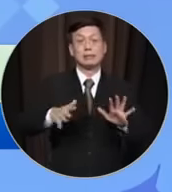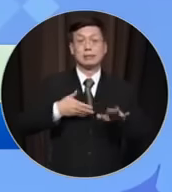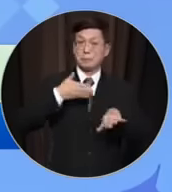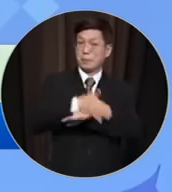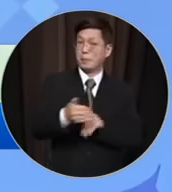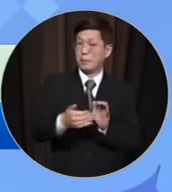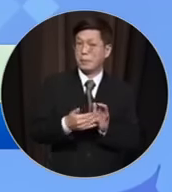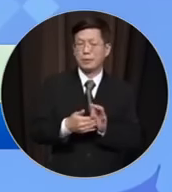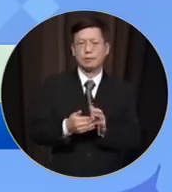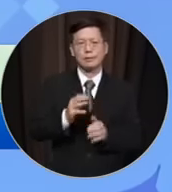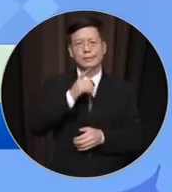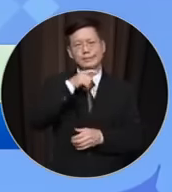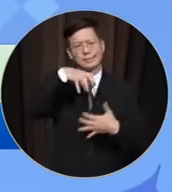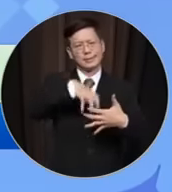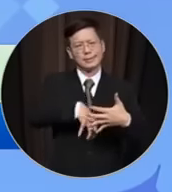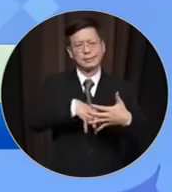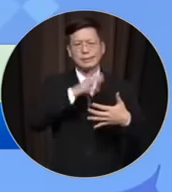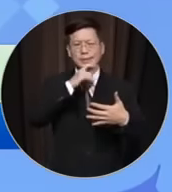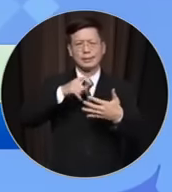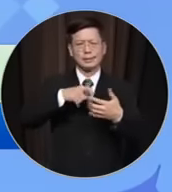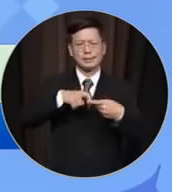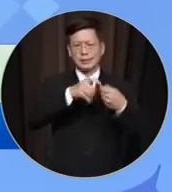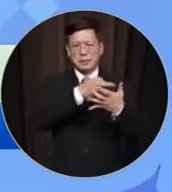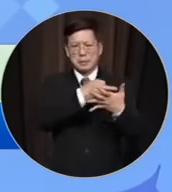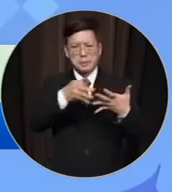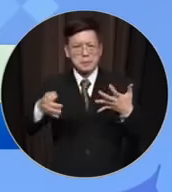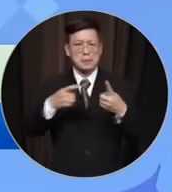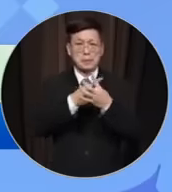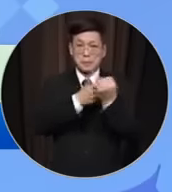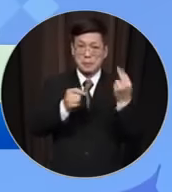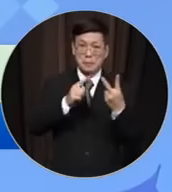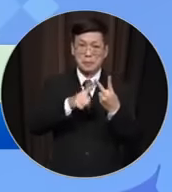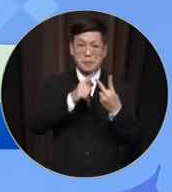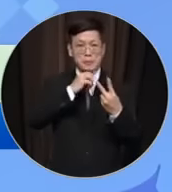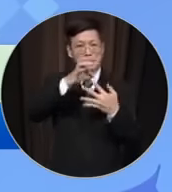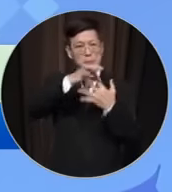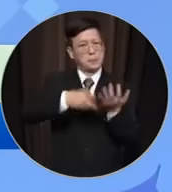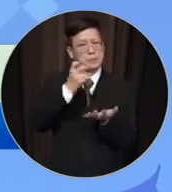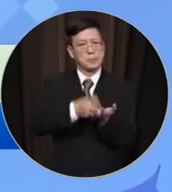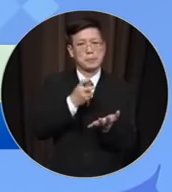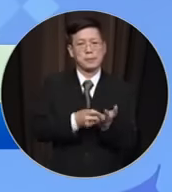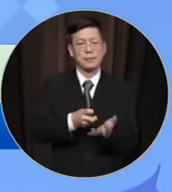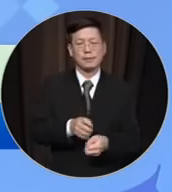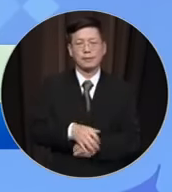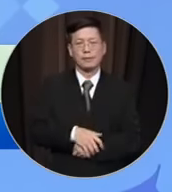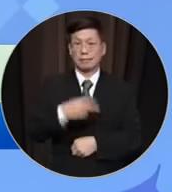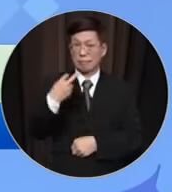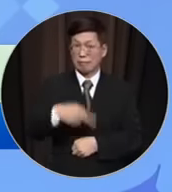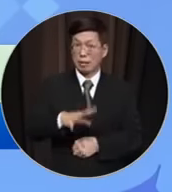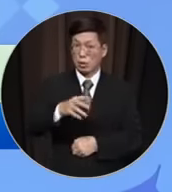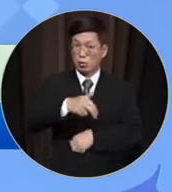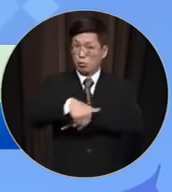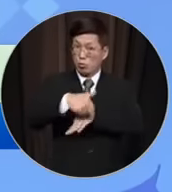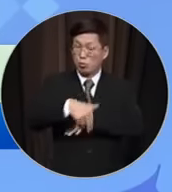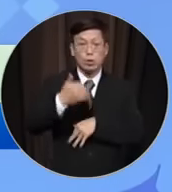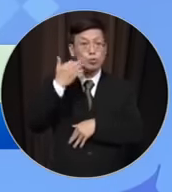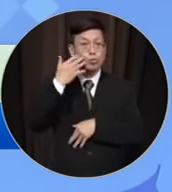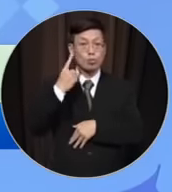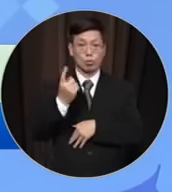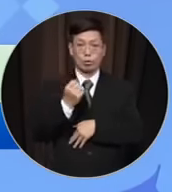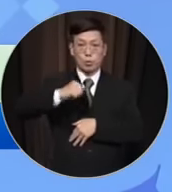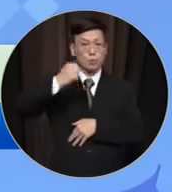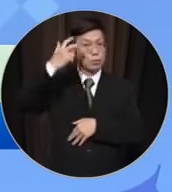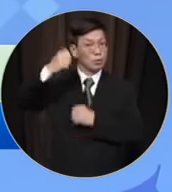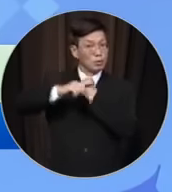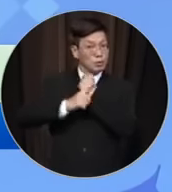法，但是其所规范的联署门槛和通过的门槛都太高了，甚至还设置了违宪的